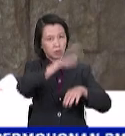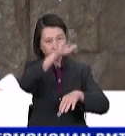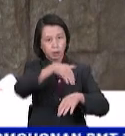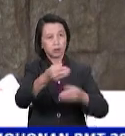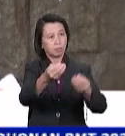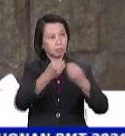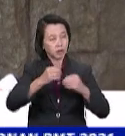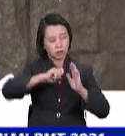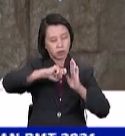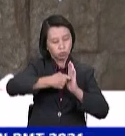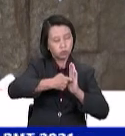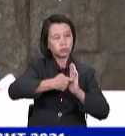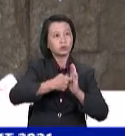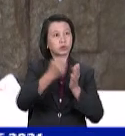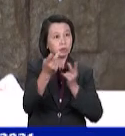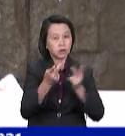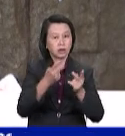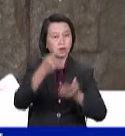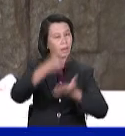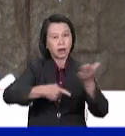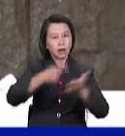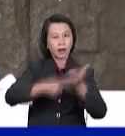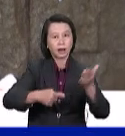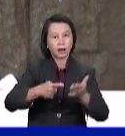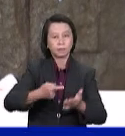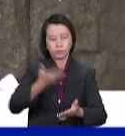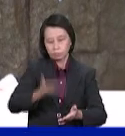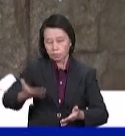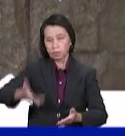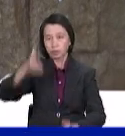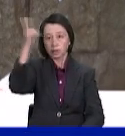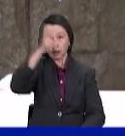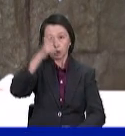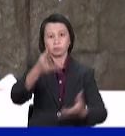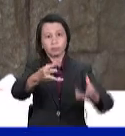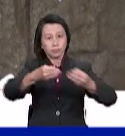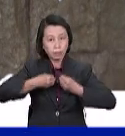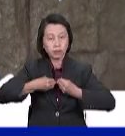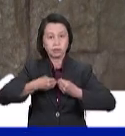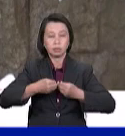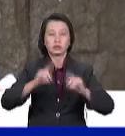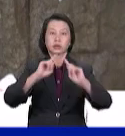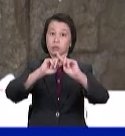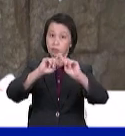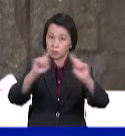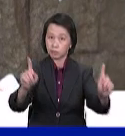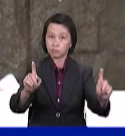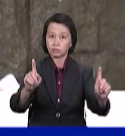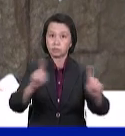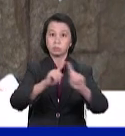menyerahkan balik kunci dan apa-apa juga aset kejayaan yang ada pada kereta tersebutlah. Tetapi